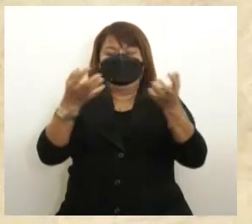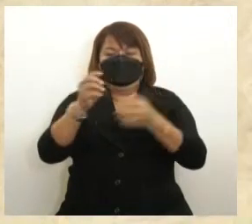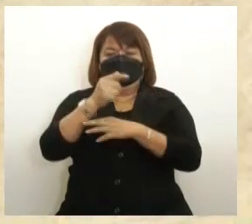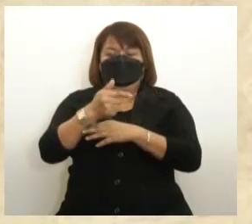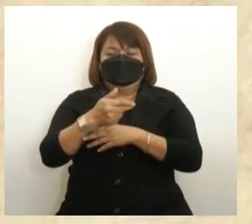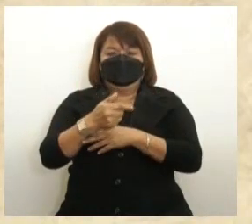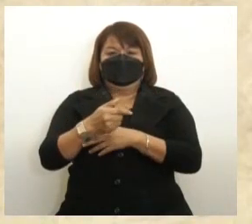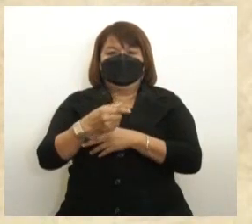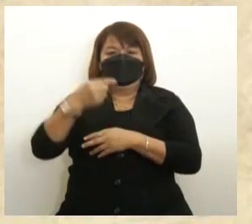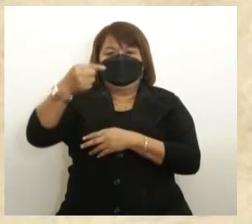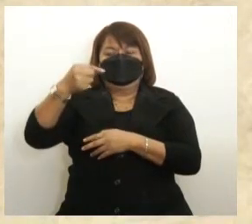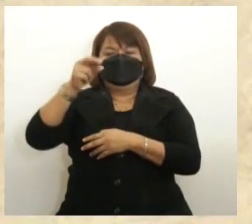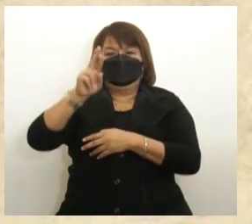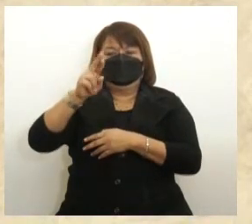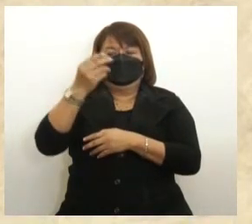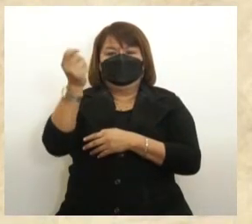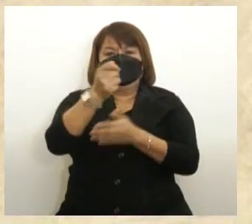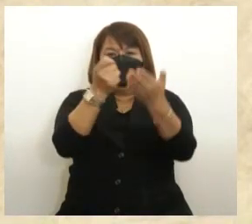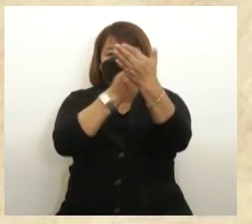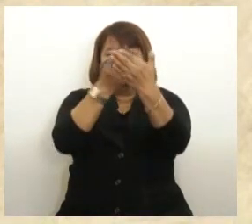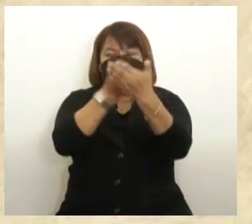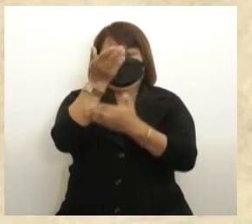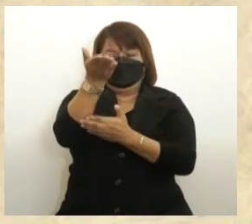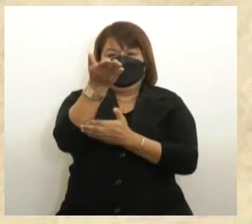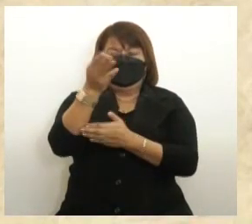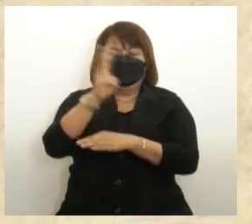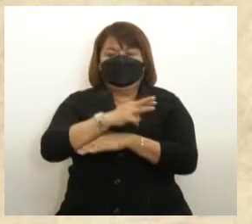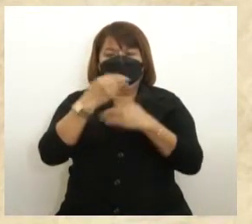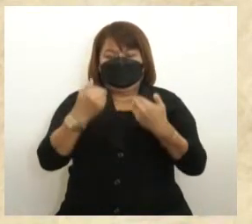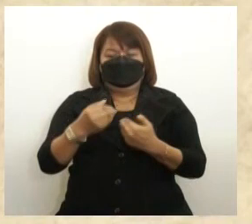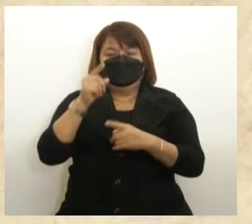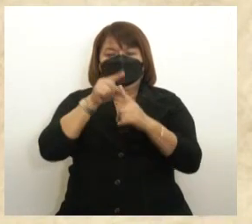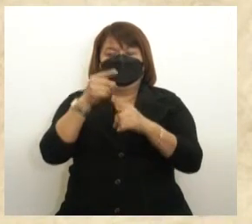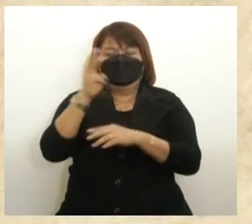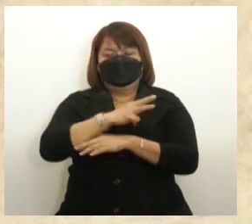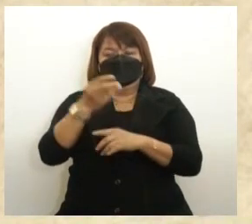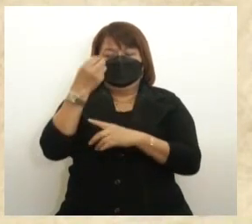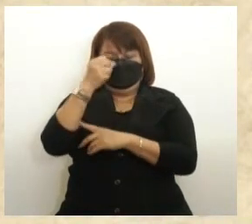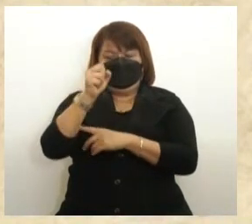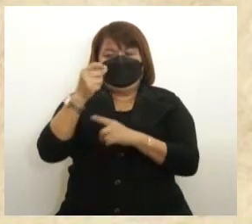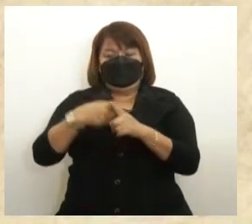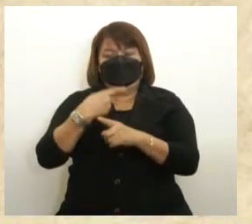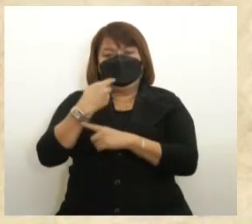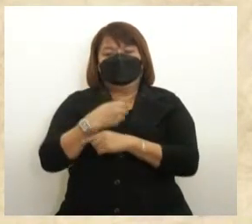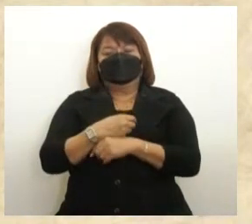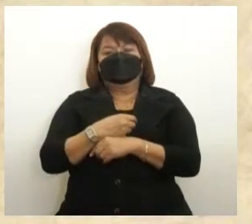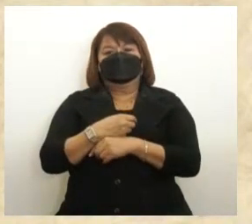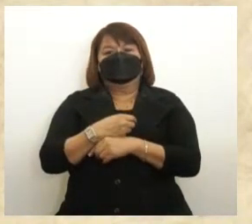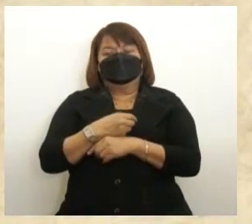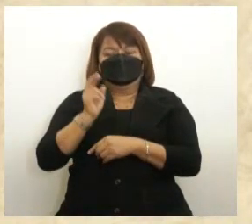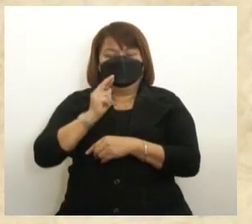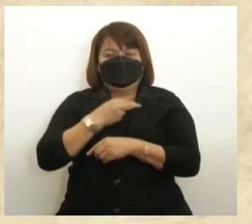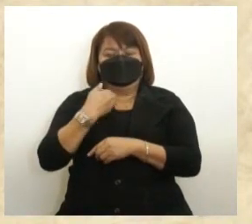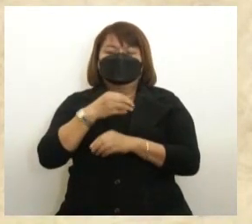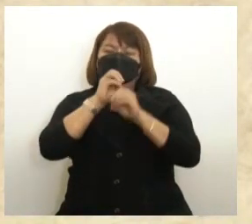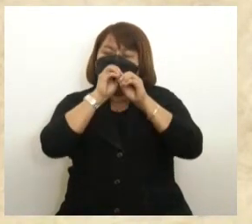ได้ที่ QR Code ที่ขึ้นอยู่หน้าจอณขณะนี้นะคะตั้งแต่วันนี้จนถึงวันที่10สิงหาคม2565และเราจะมีการประ